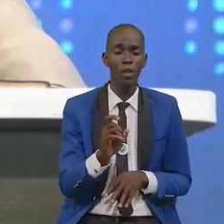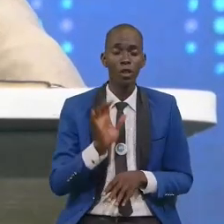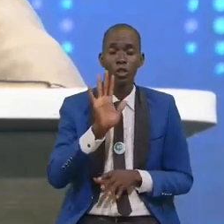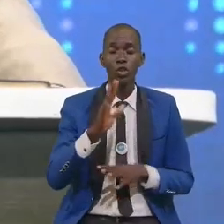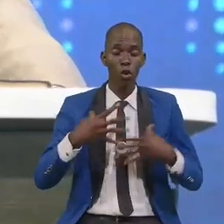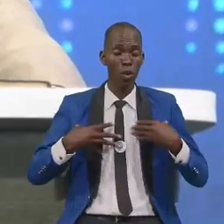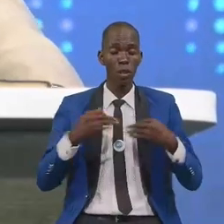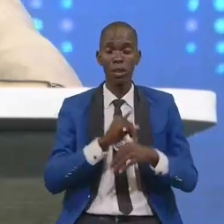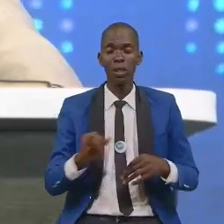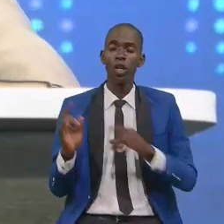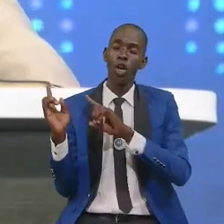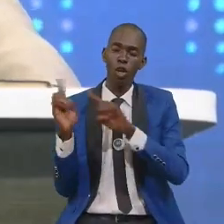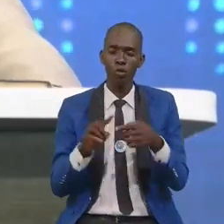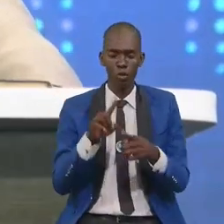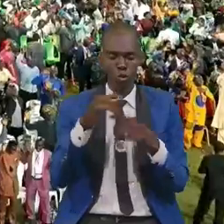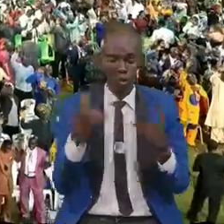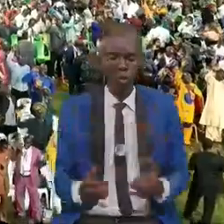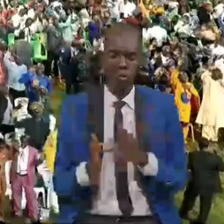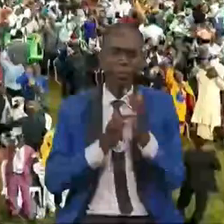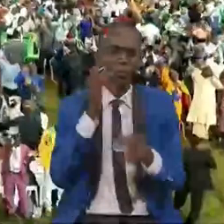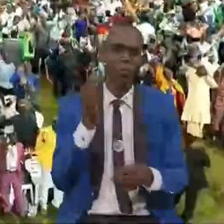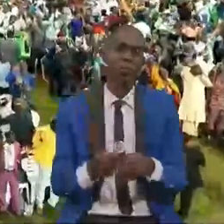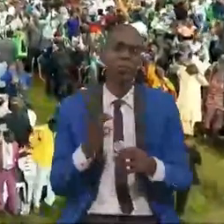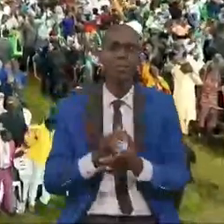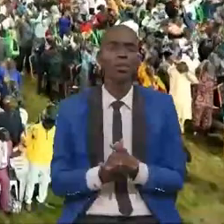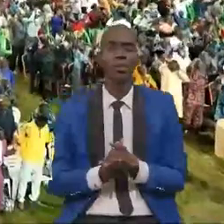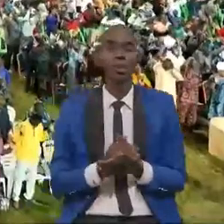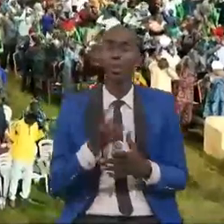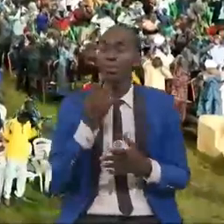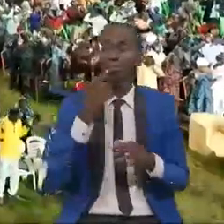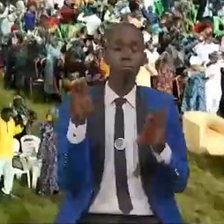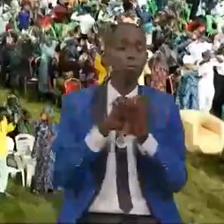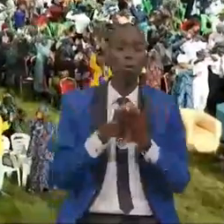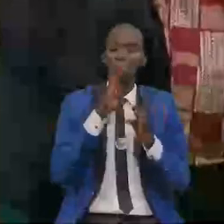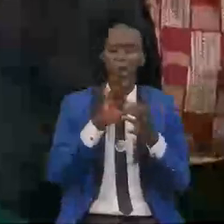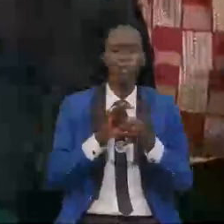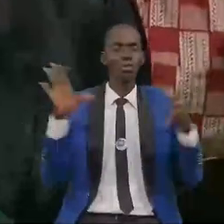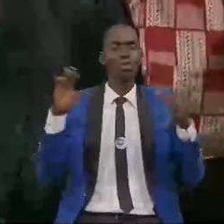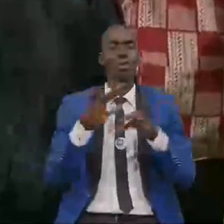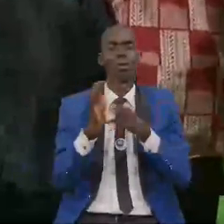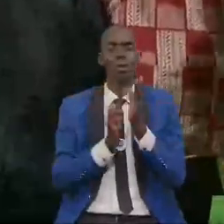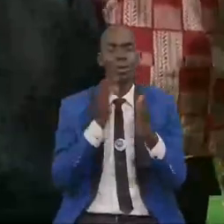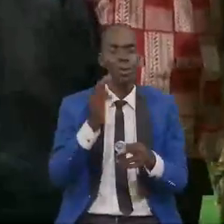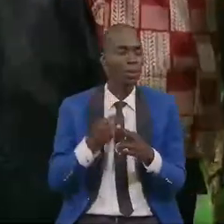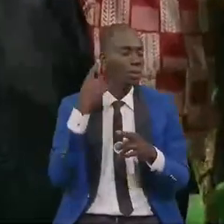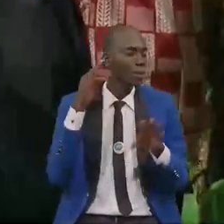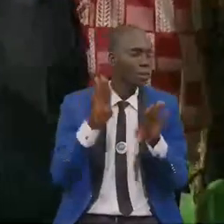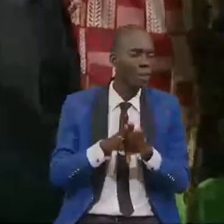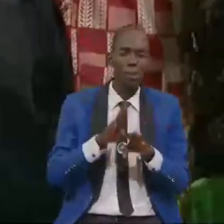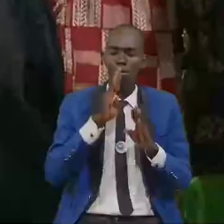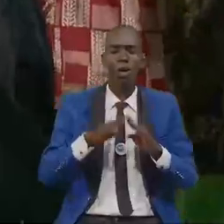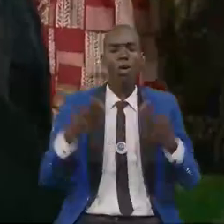guérison vous parvient maintenant langue muette soyez déliée oreille sourde soyez